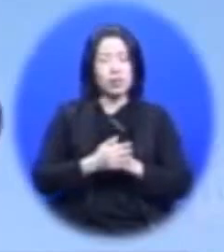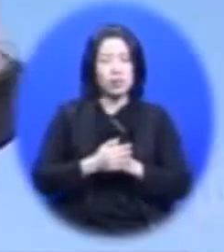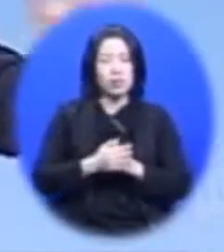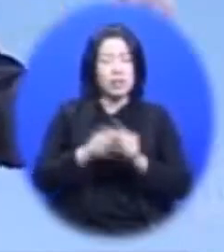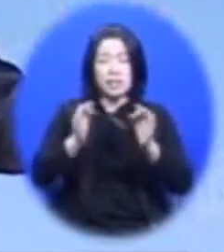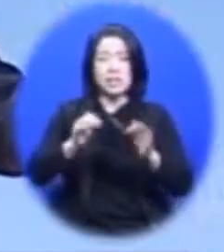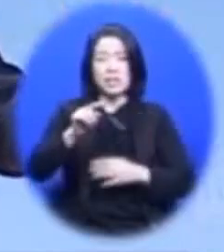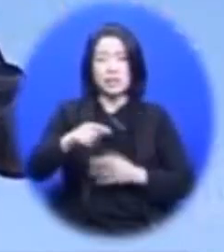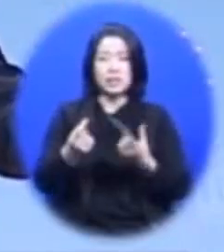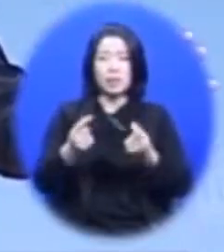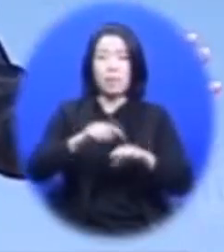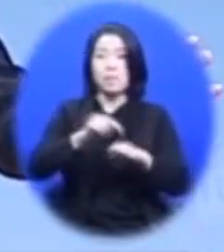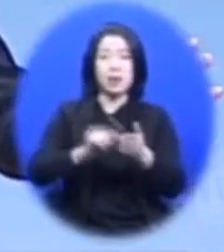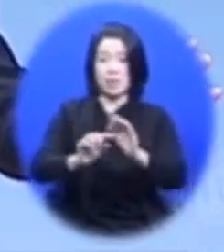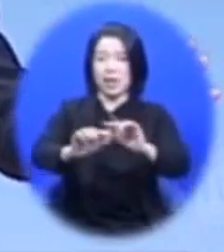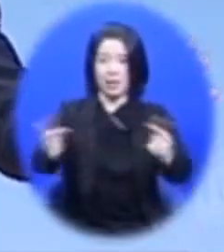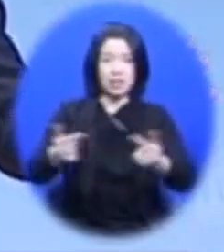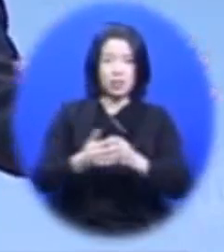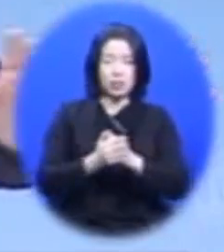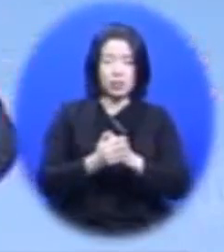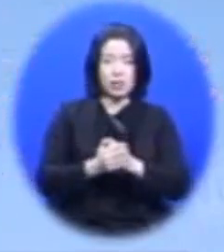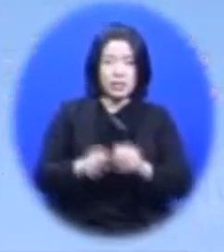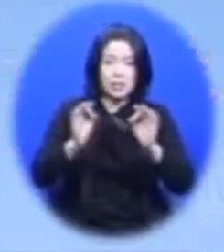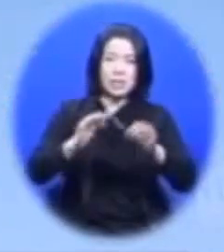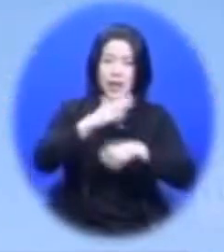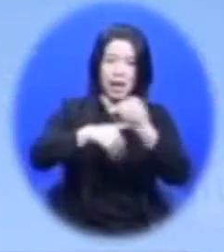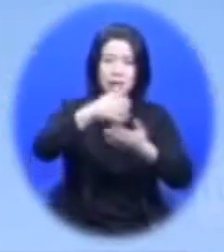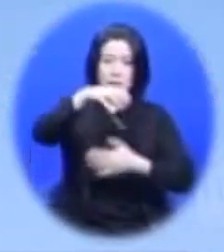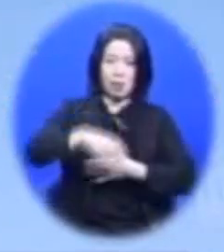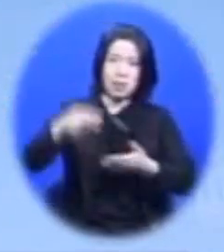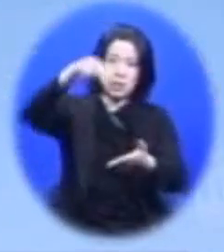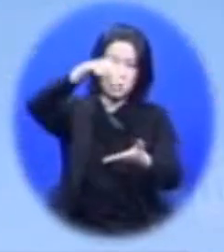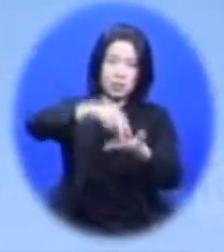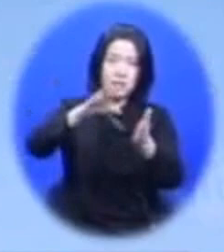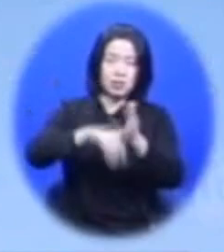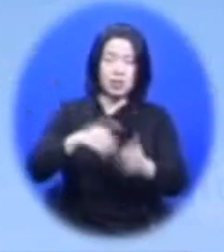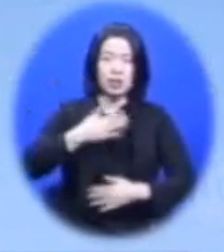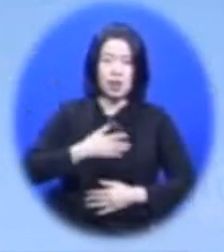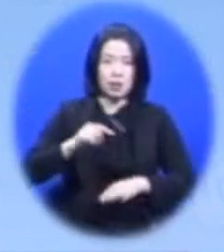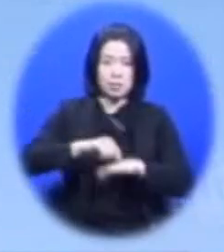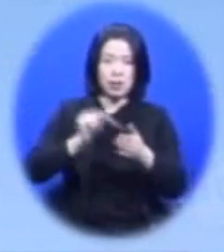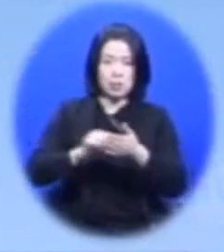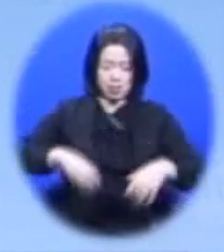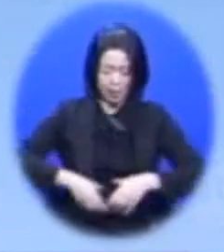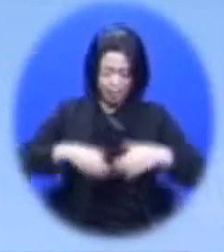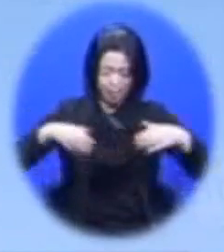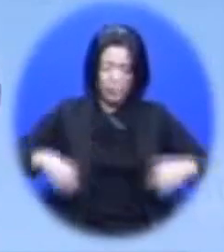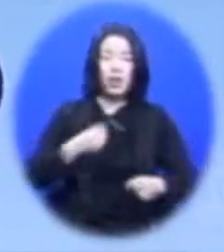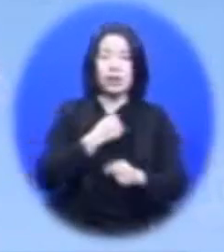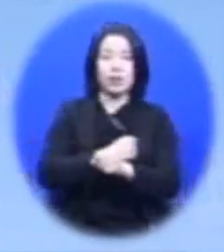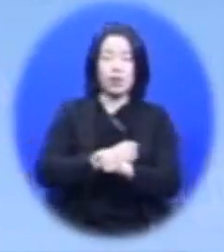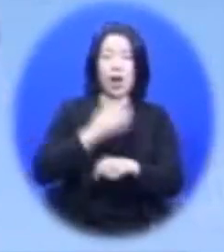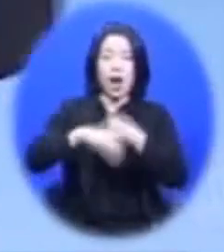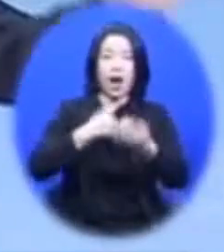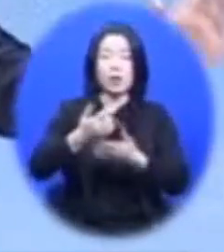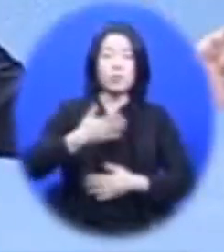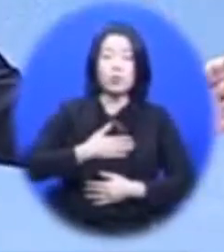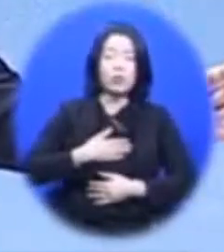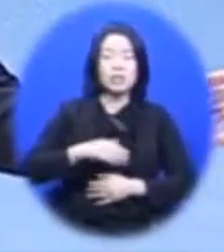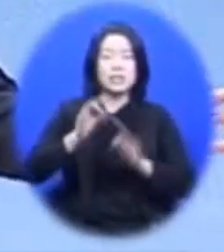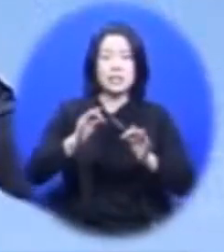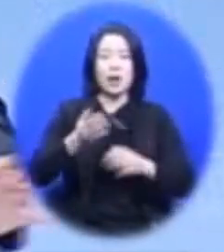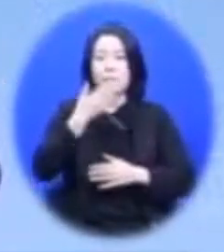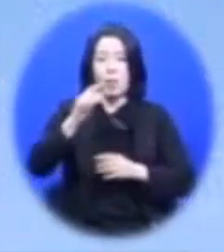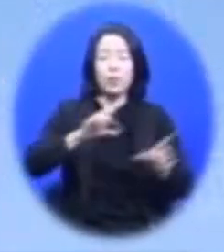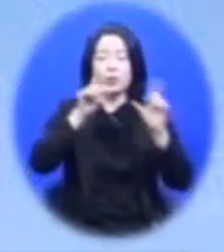이제는 그런 마음이 아닙니다. 이제는 하나님 앞에 섰을 때 내 마음이 담대해요. 하나님, 저는 이제 더 이상 먹고 사는 걱정